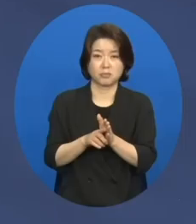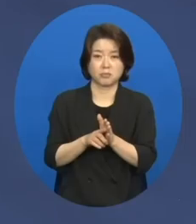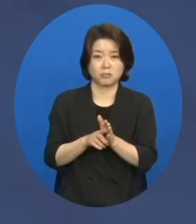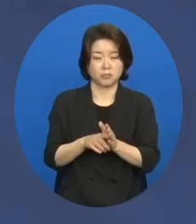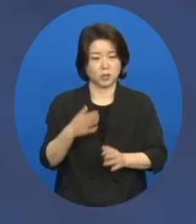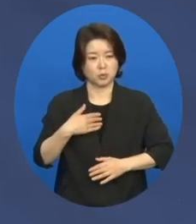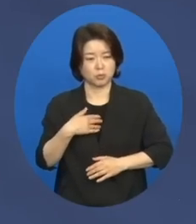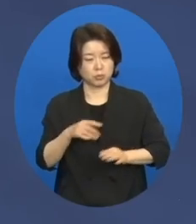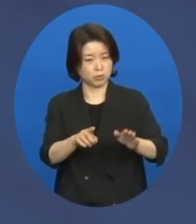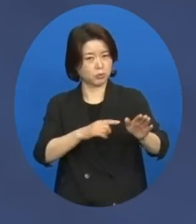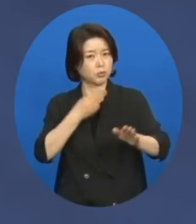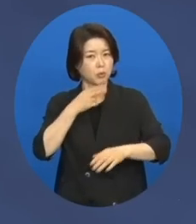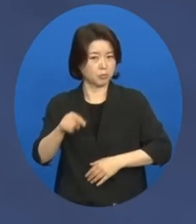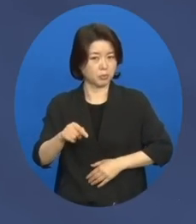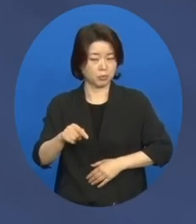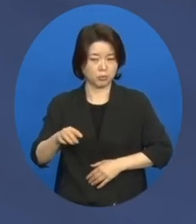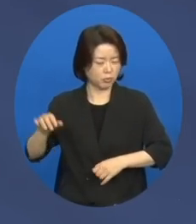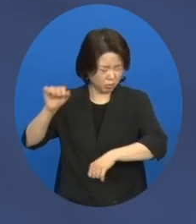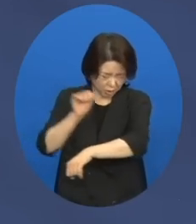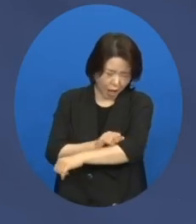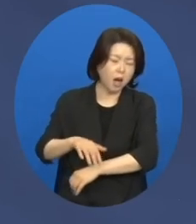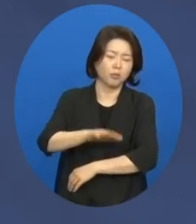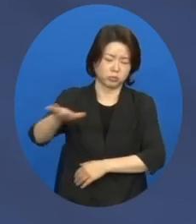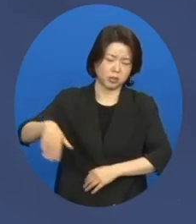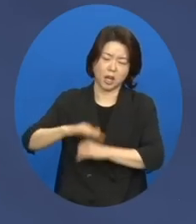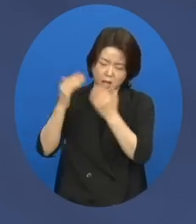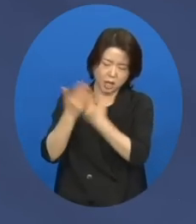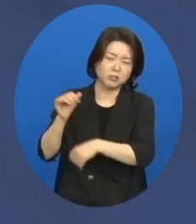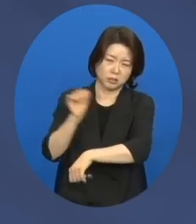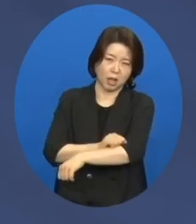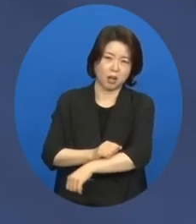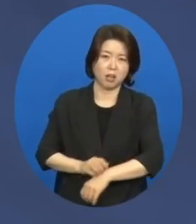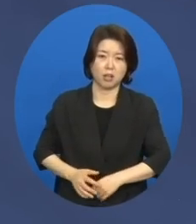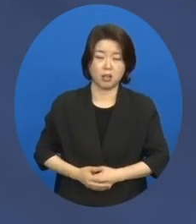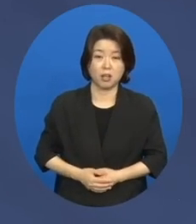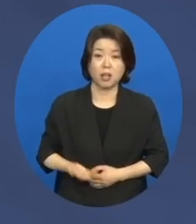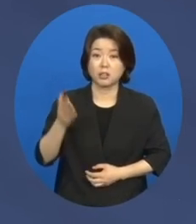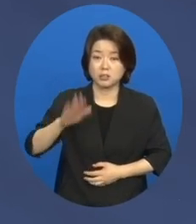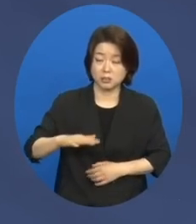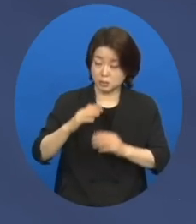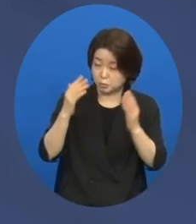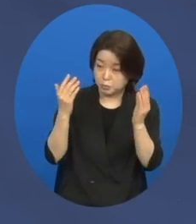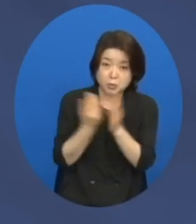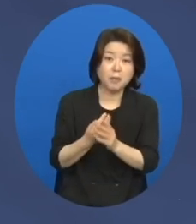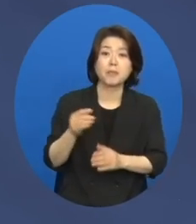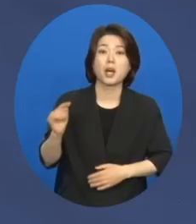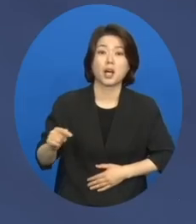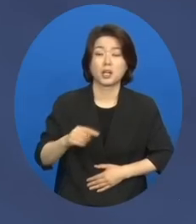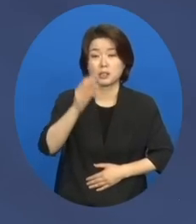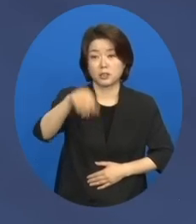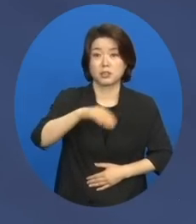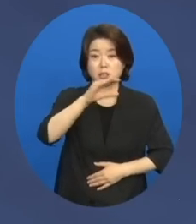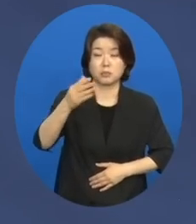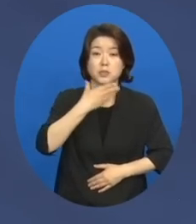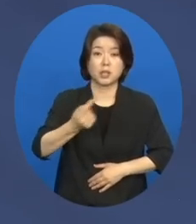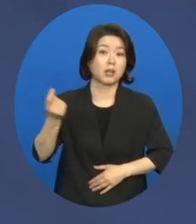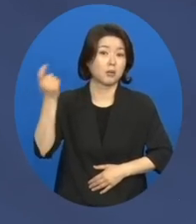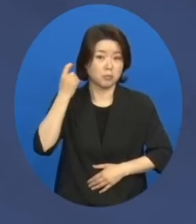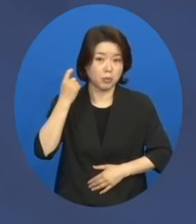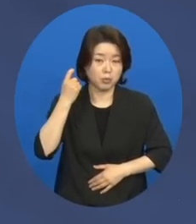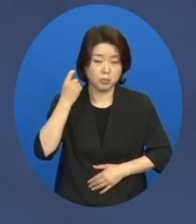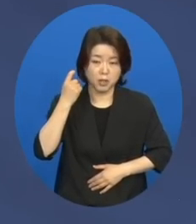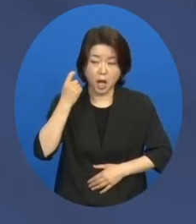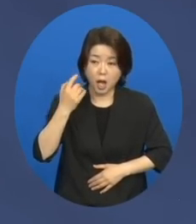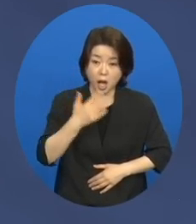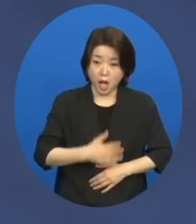별로 뒤지고 싶지 않은 생각이 들어요. 그러면서도 완벽하게 이 십자가의 복음을 저희가